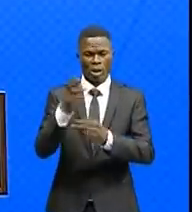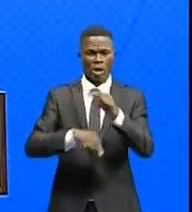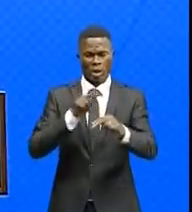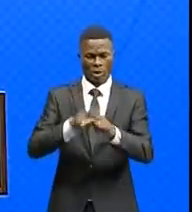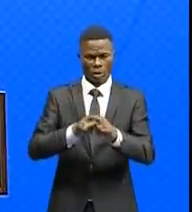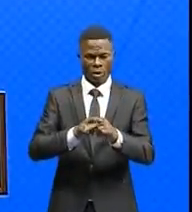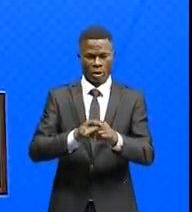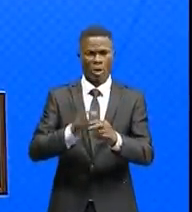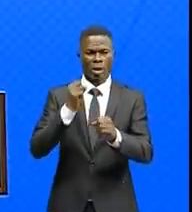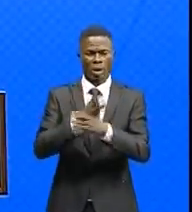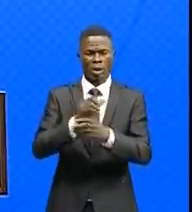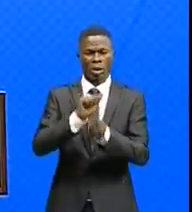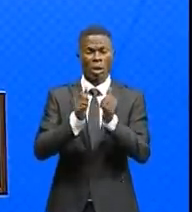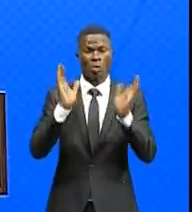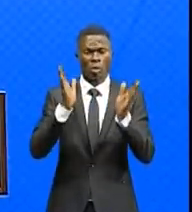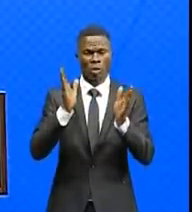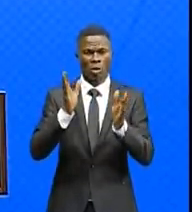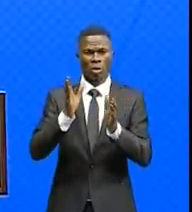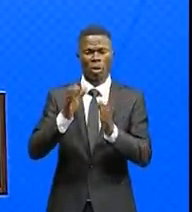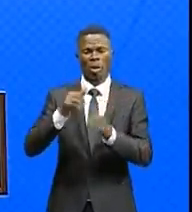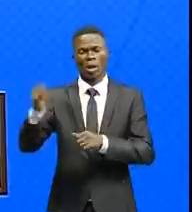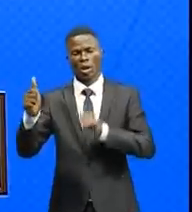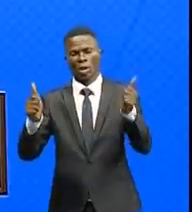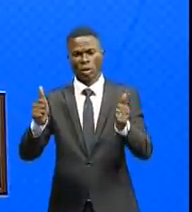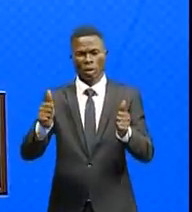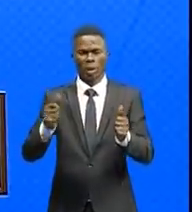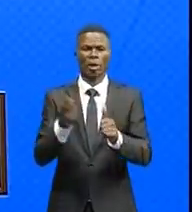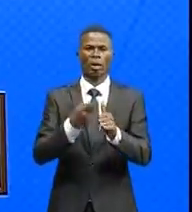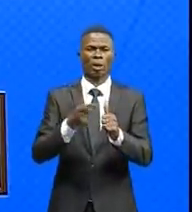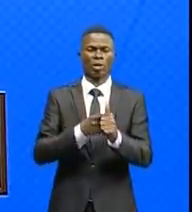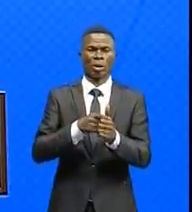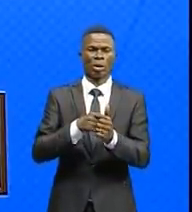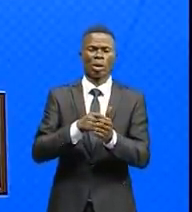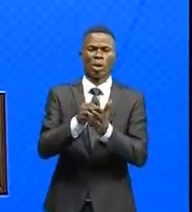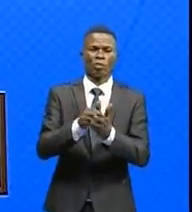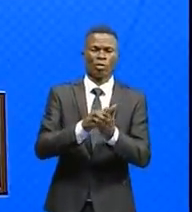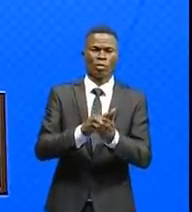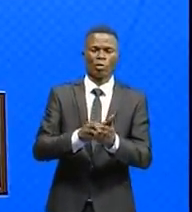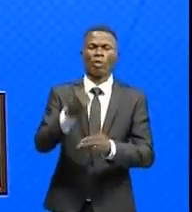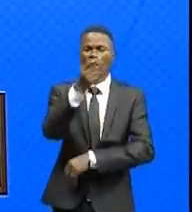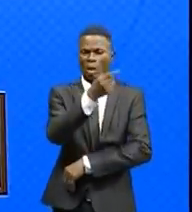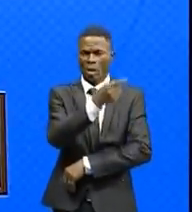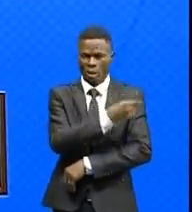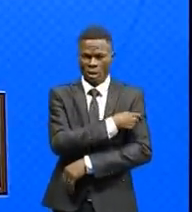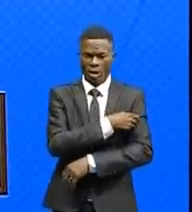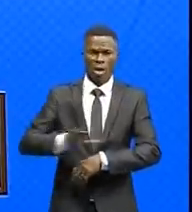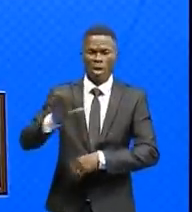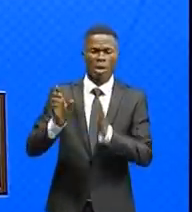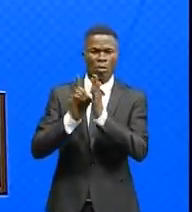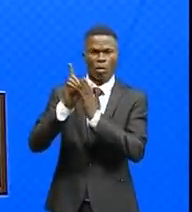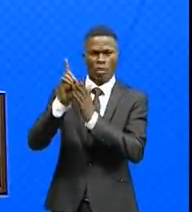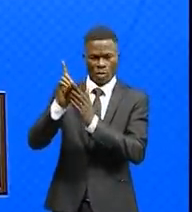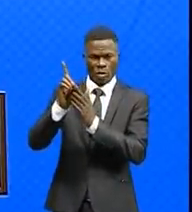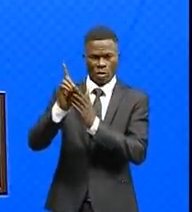demeure exposée à certains risques d'origine externe, notamment la faible couverture vaccinale dans les pays développés